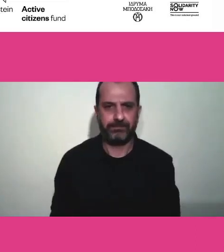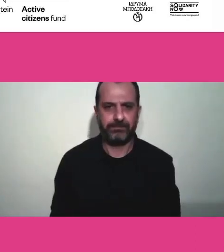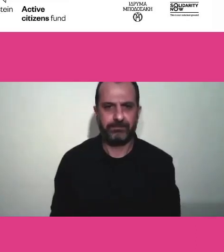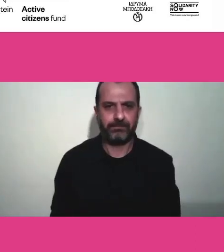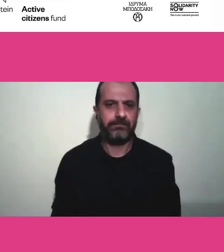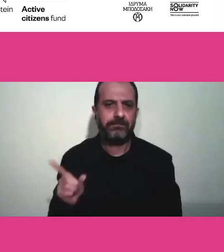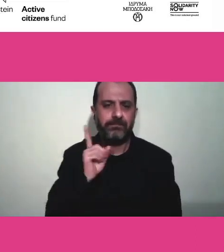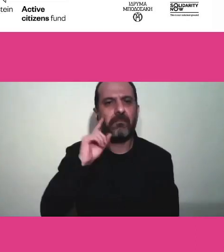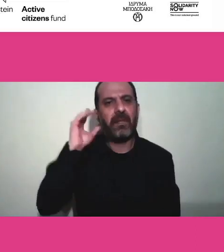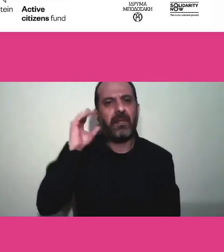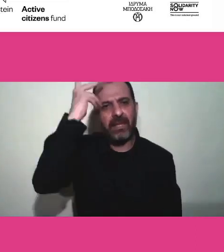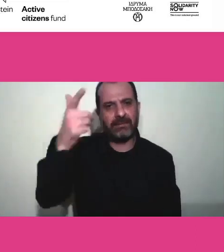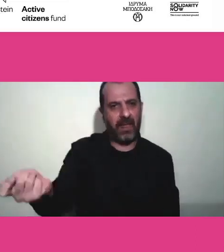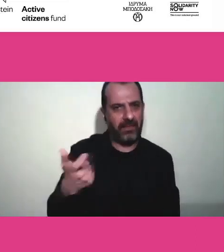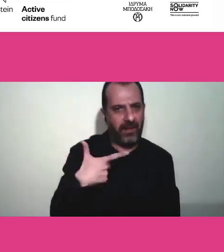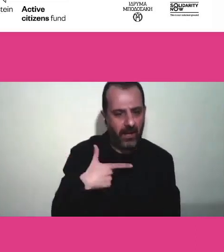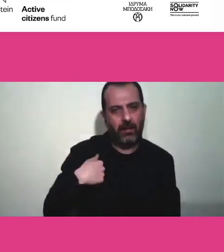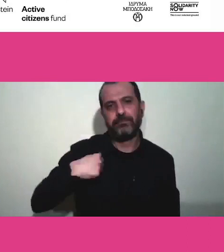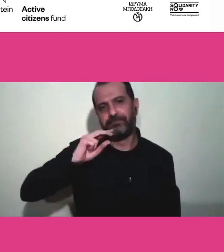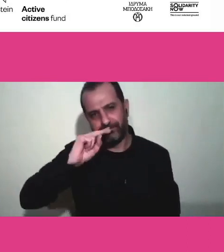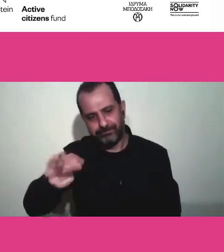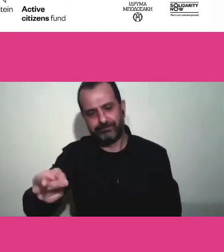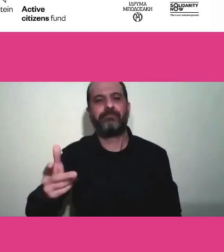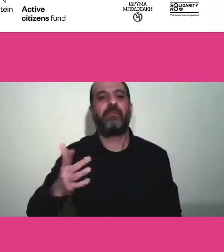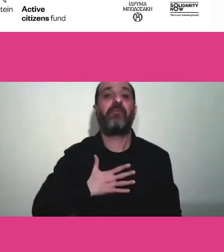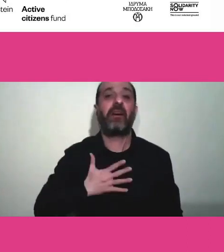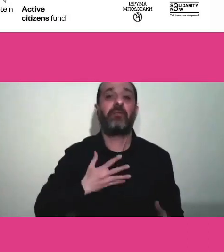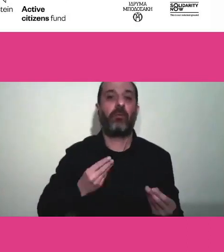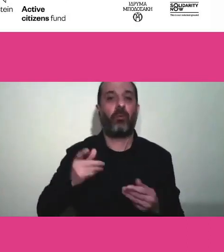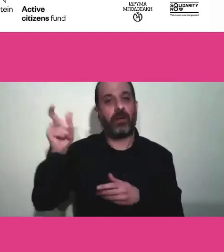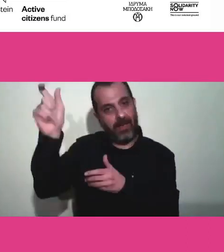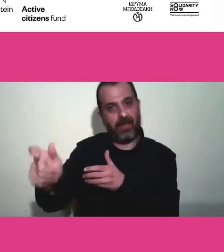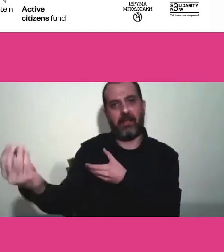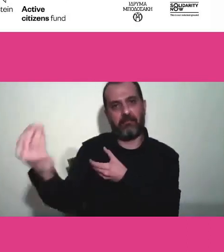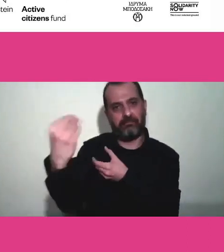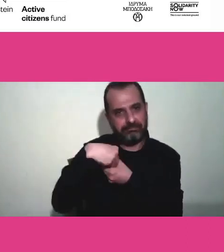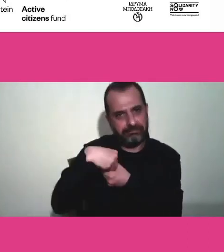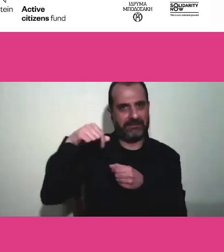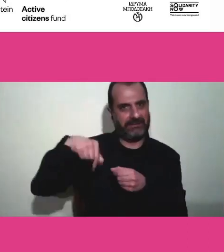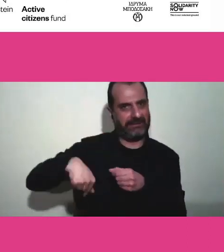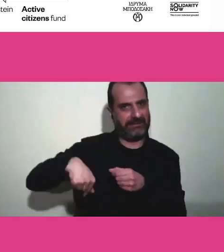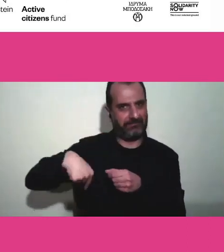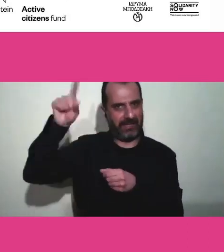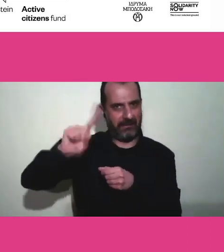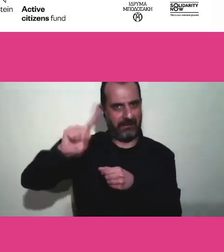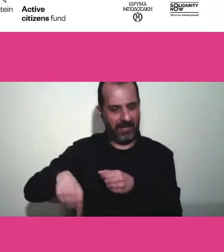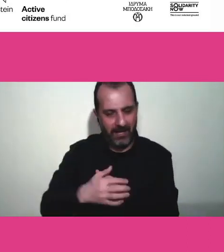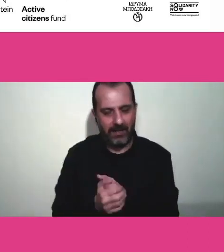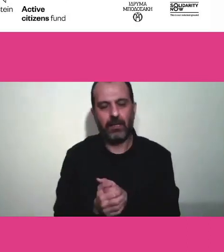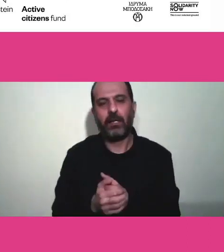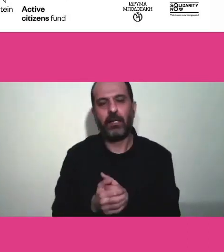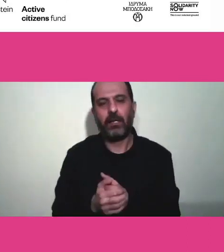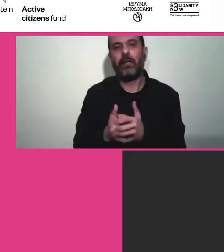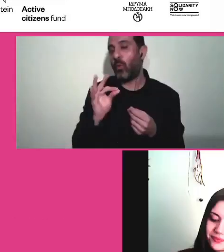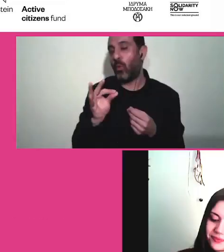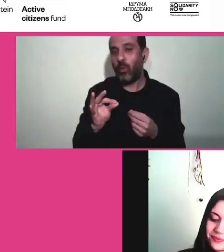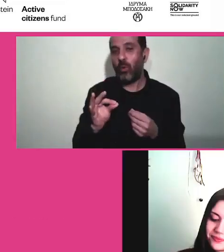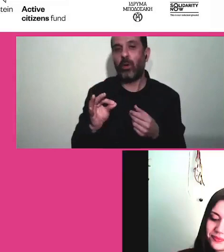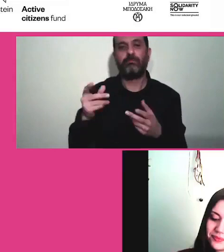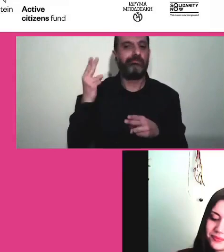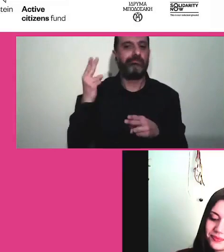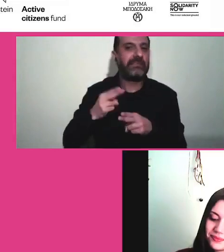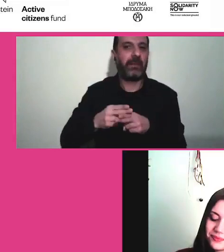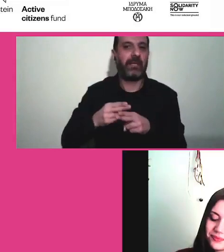Αλεξάνδρα, εμείς ευχαριστούμε πολύ που ήσουν και σήμερα μαζί μας. Είναι πραγματικά εξαιρετικό για